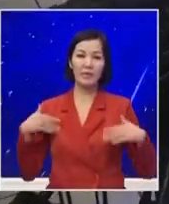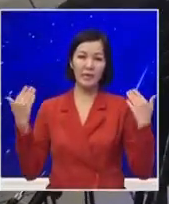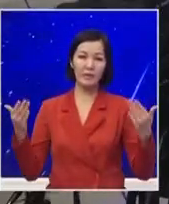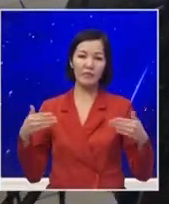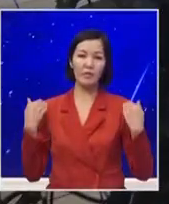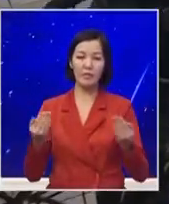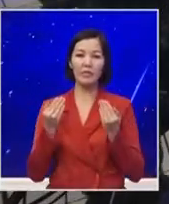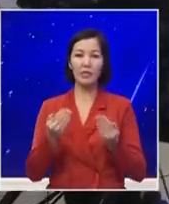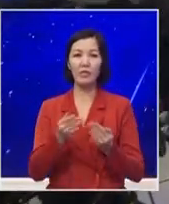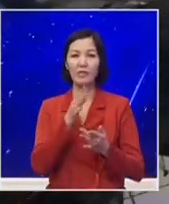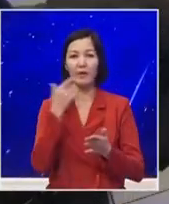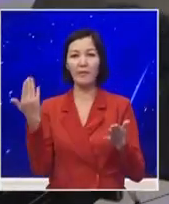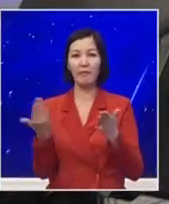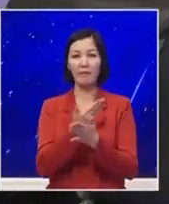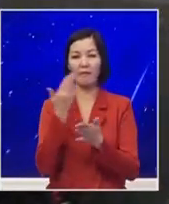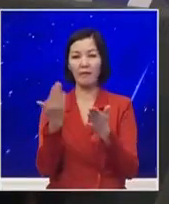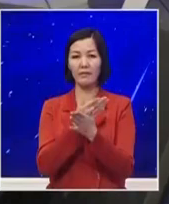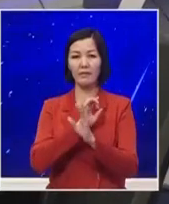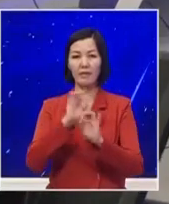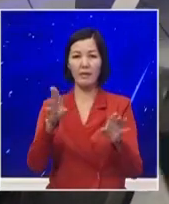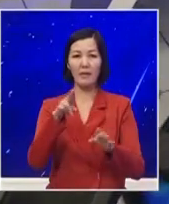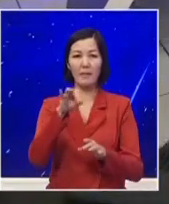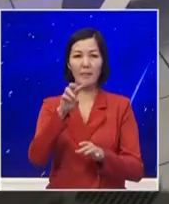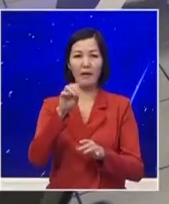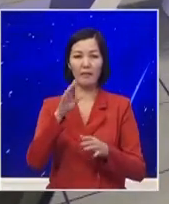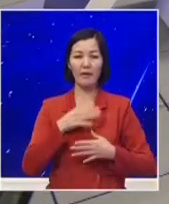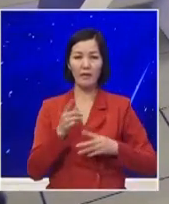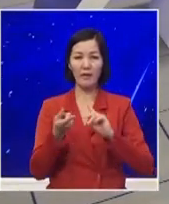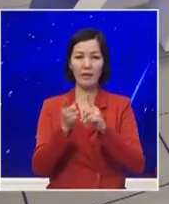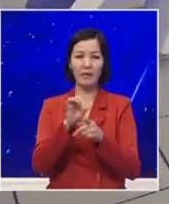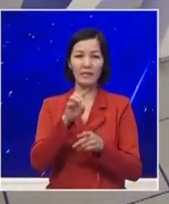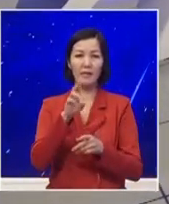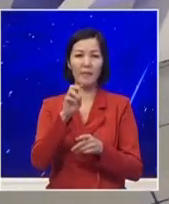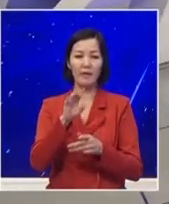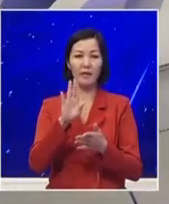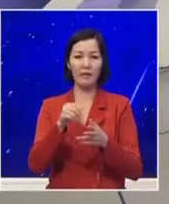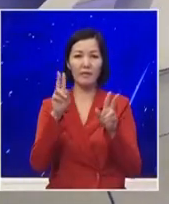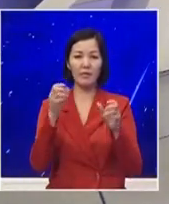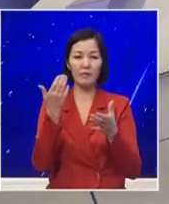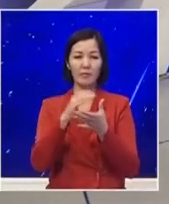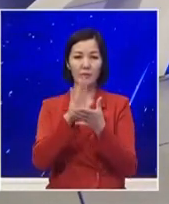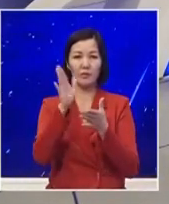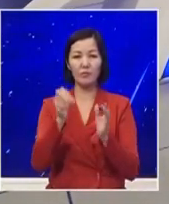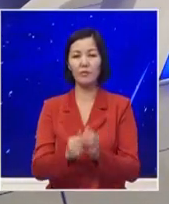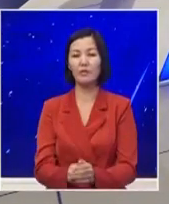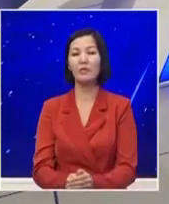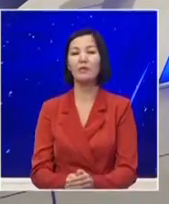Здравствуйте, вы смотрите новости на телеканале ЖТСУ. С вами Пана Усимбекова, сурдоперевод Айгуль Стамбековой. Сегодня в